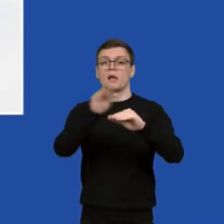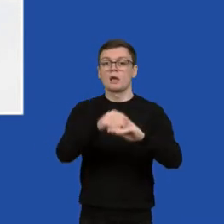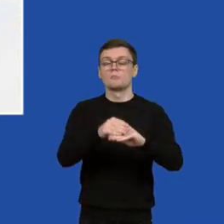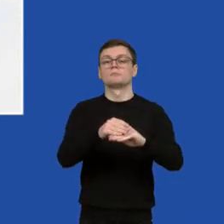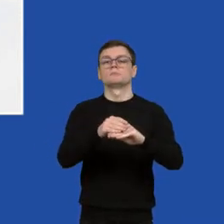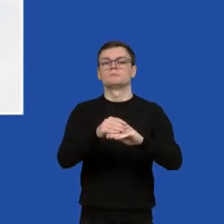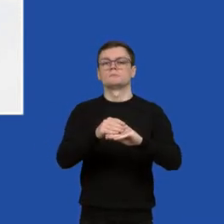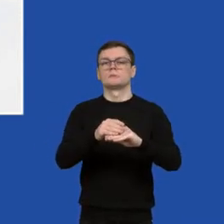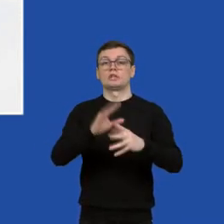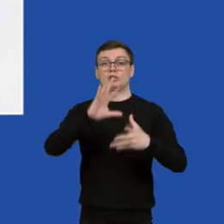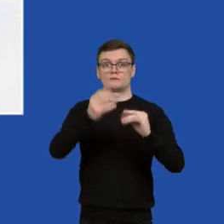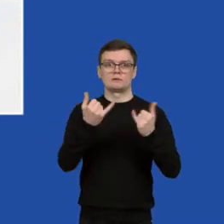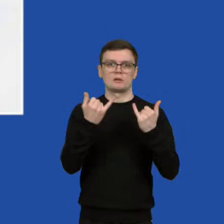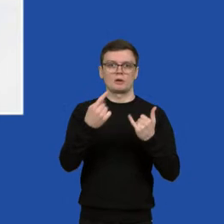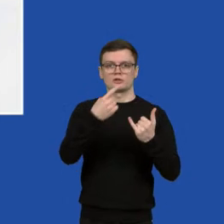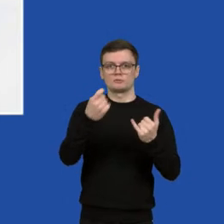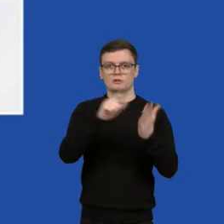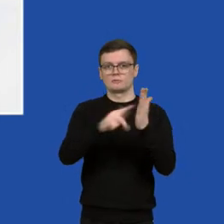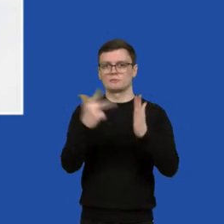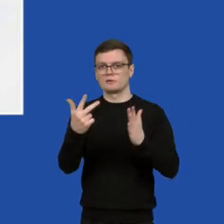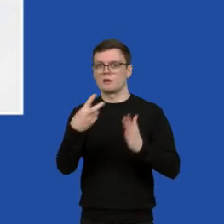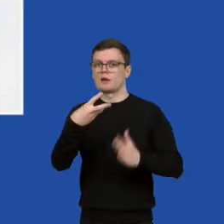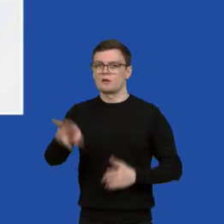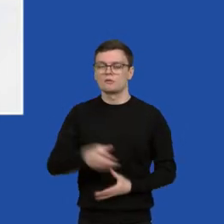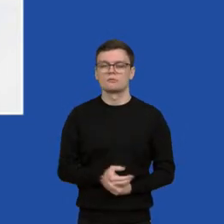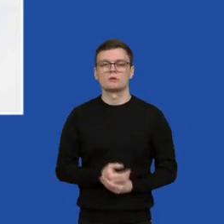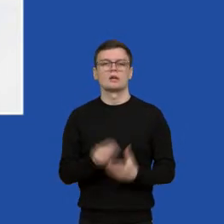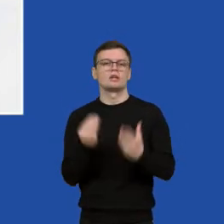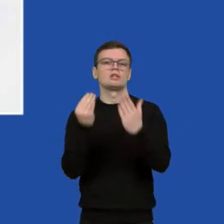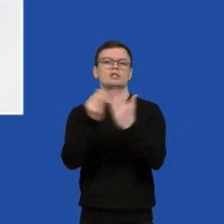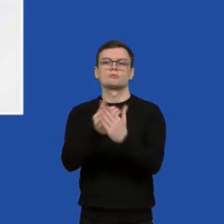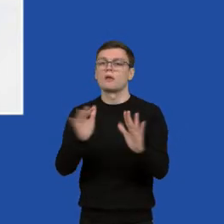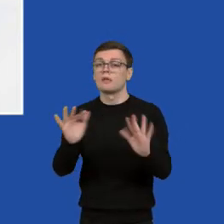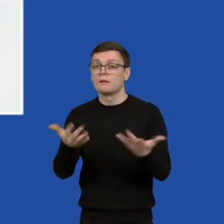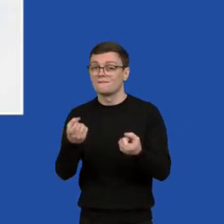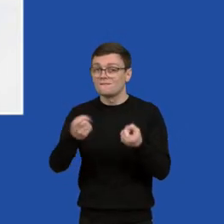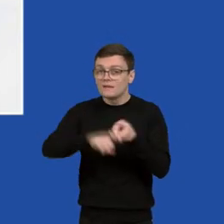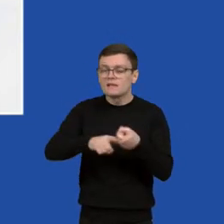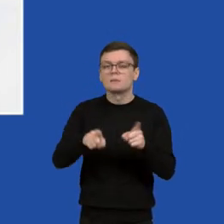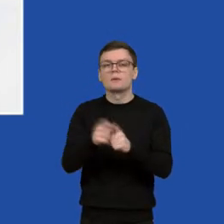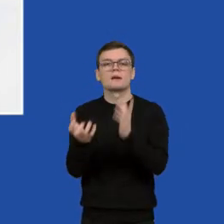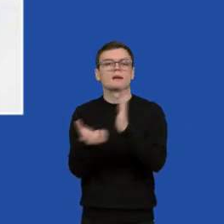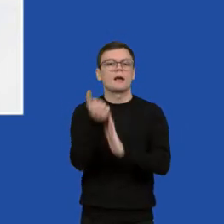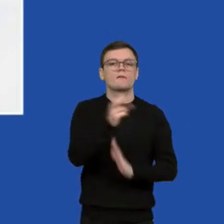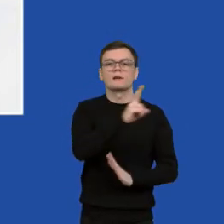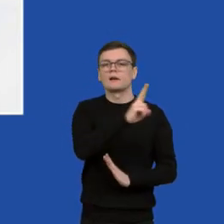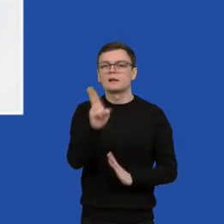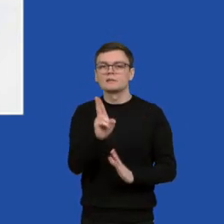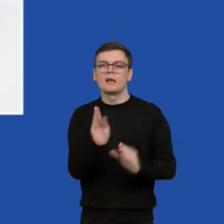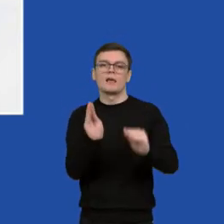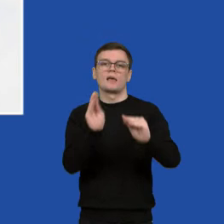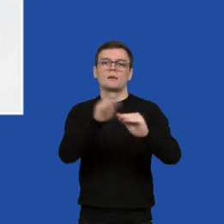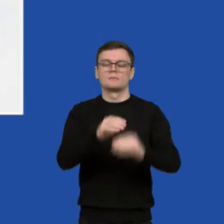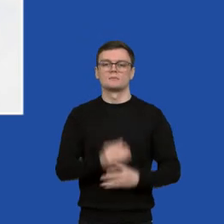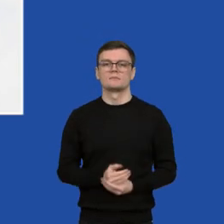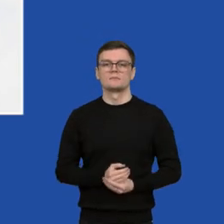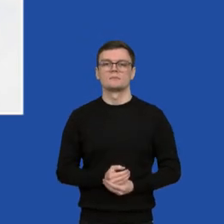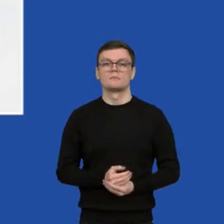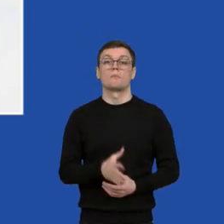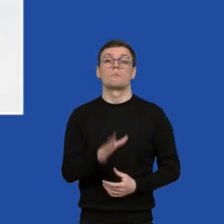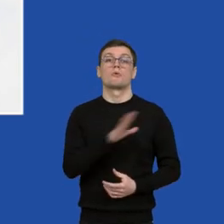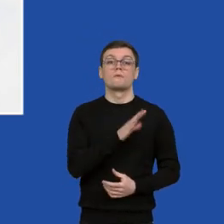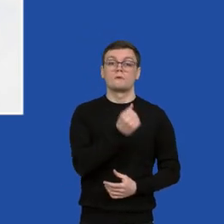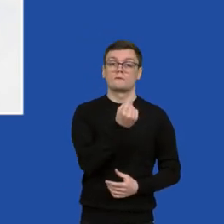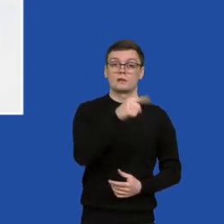eurų, šalpos išmokos priklausomai nuo išmokų rūšies ir gavėjų kategorijos padidėtų apie nuo